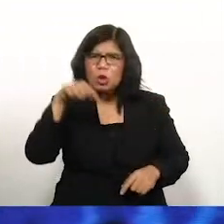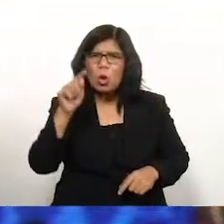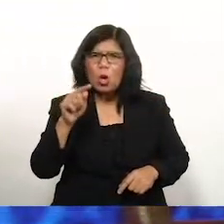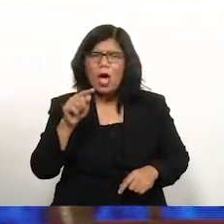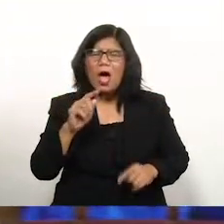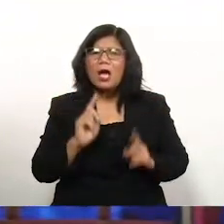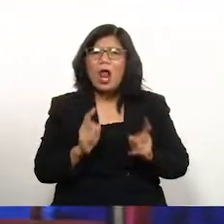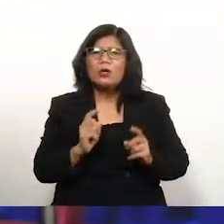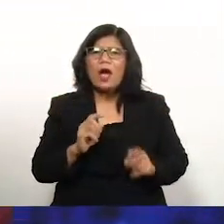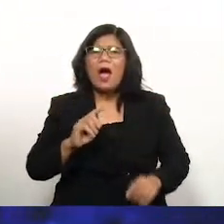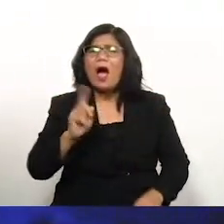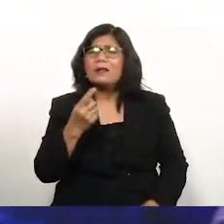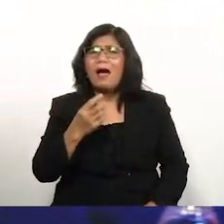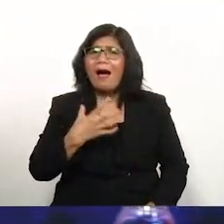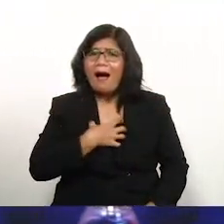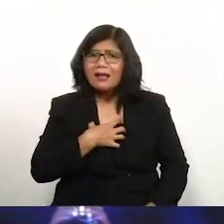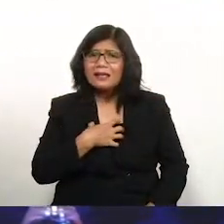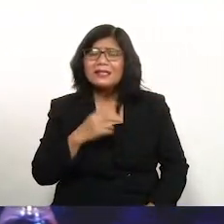hanya hak kita menunggu